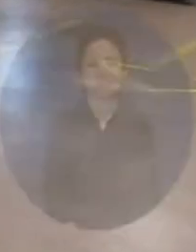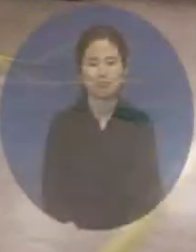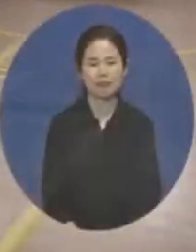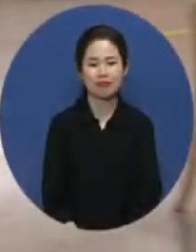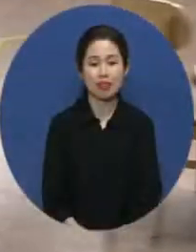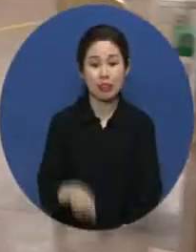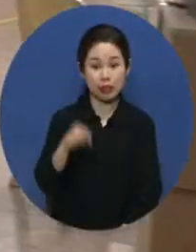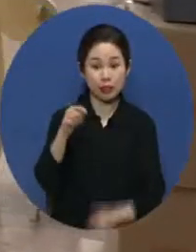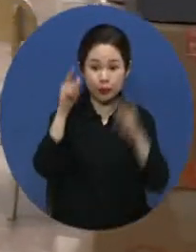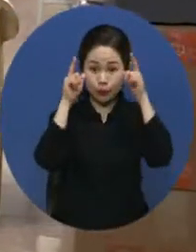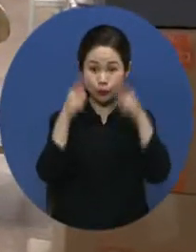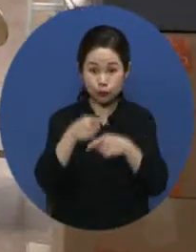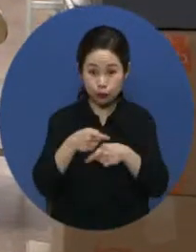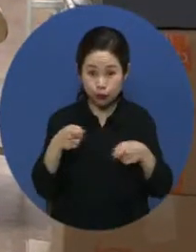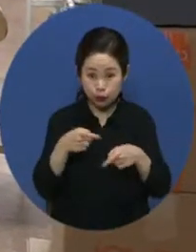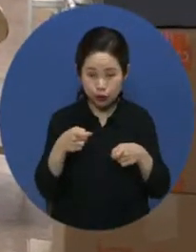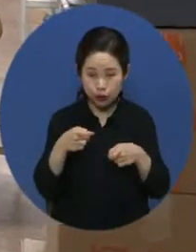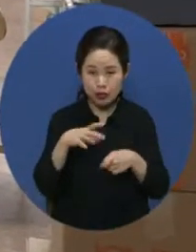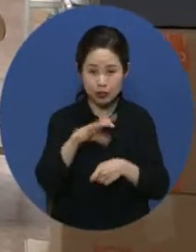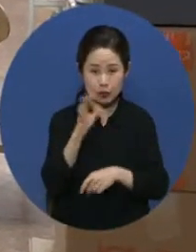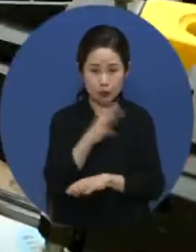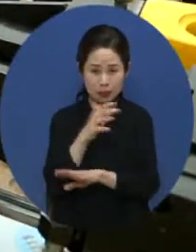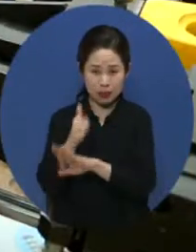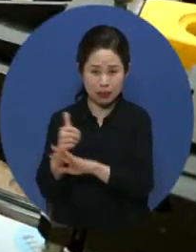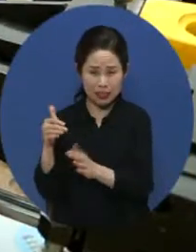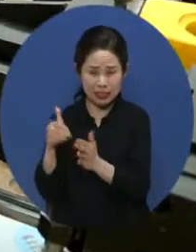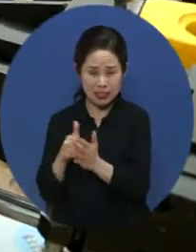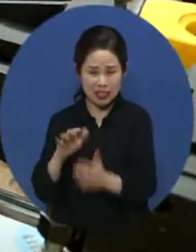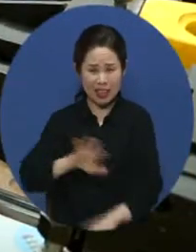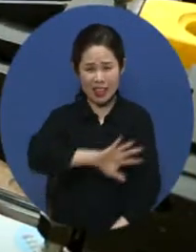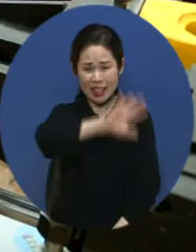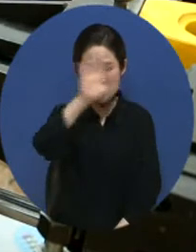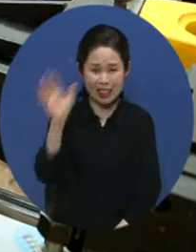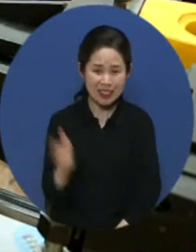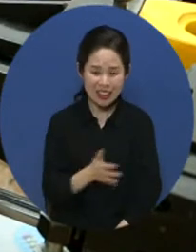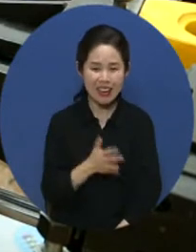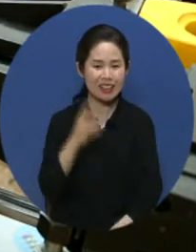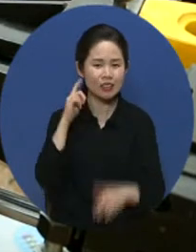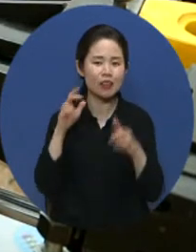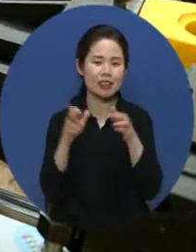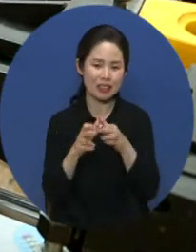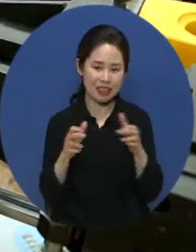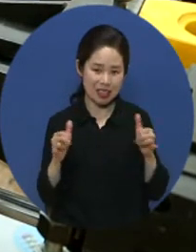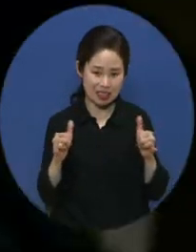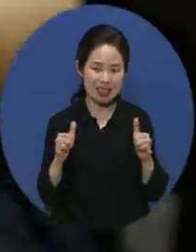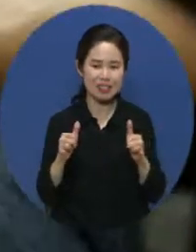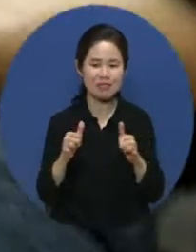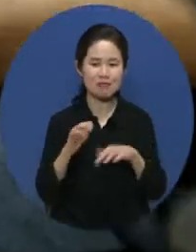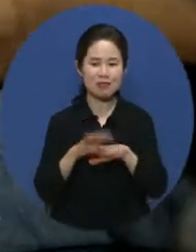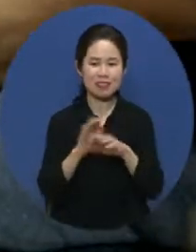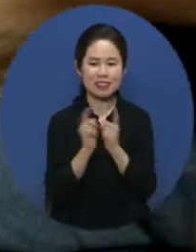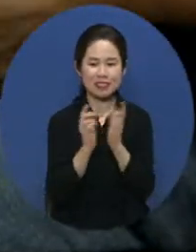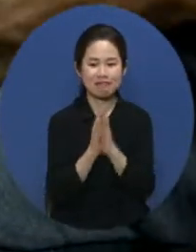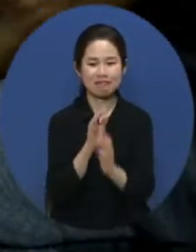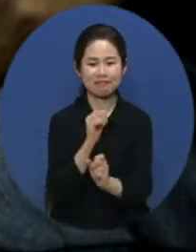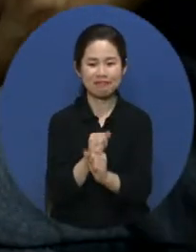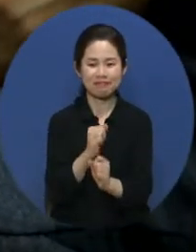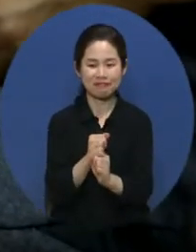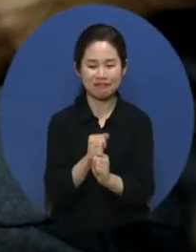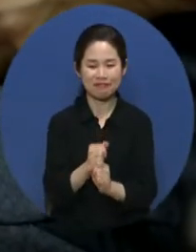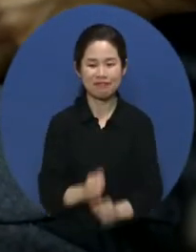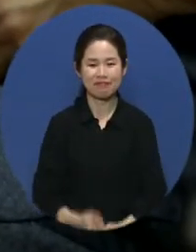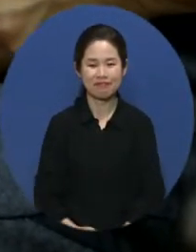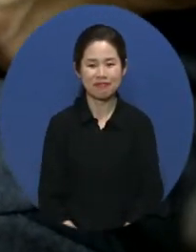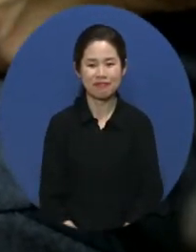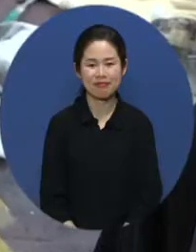아지오의 구두는 처음부터 끝까지 모든 공정이 청각장애인 직원들의 손을 거쳐 탄생하는데요.